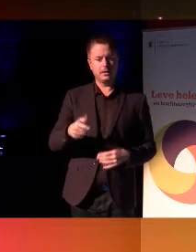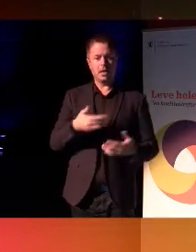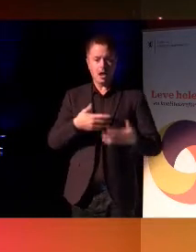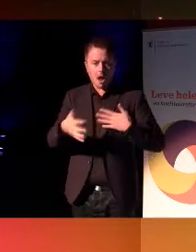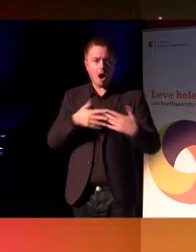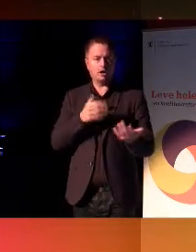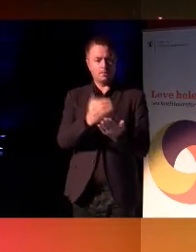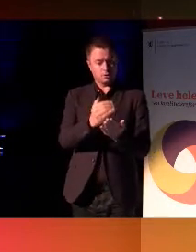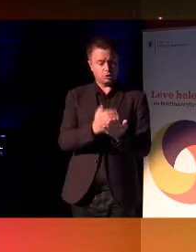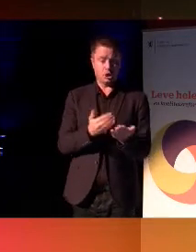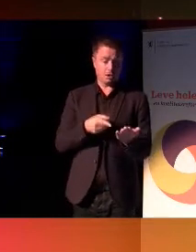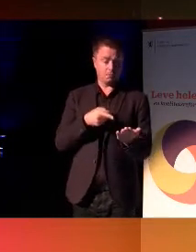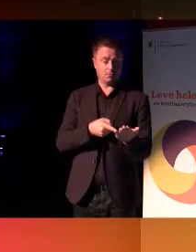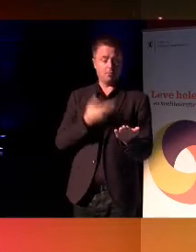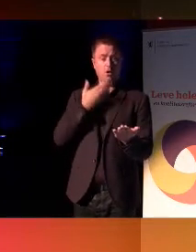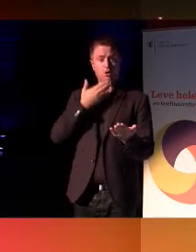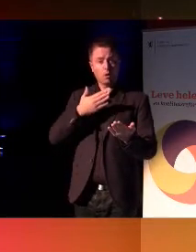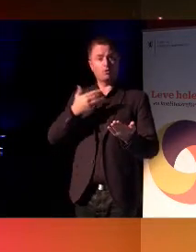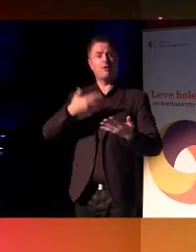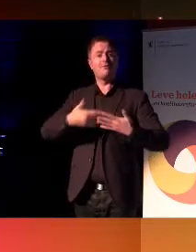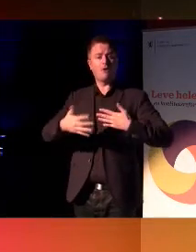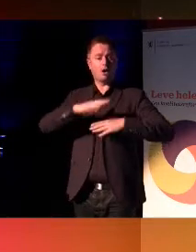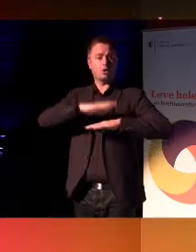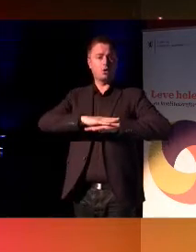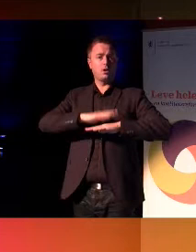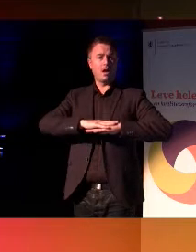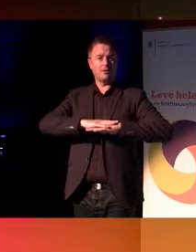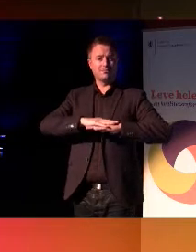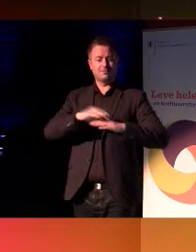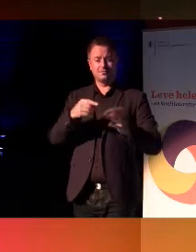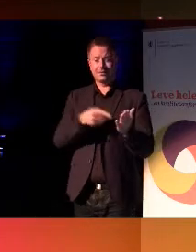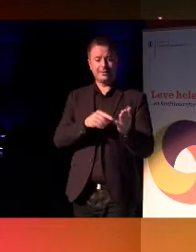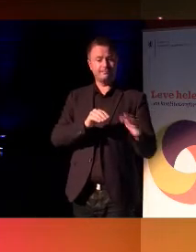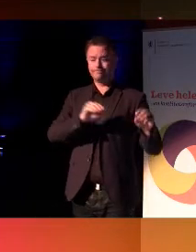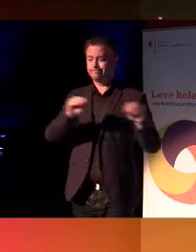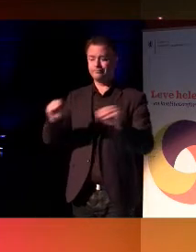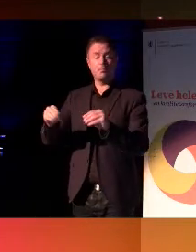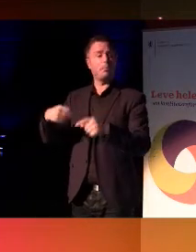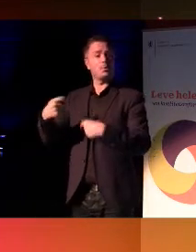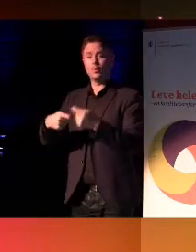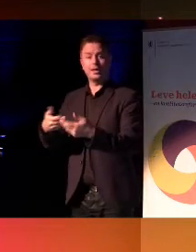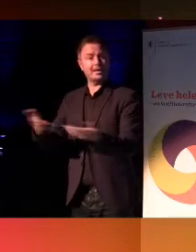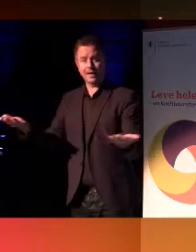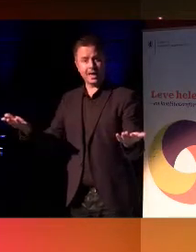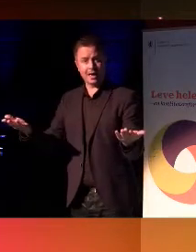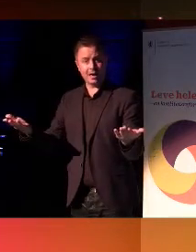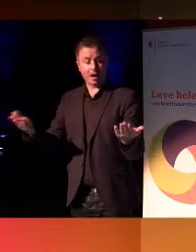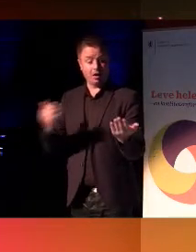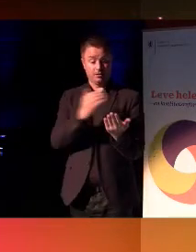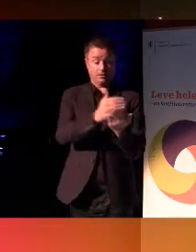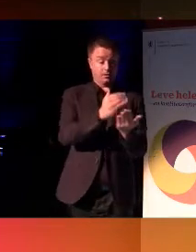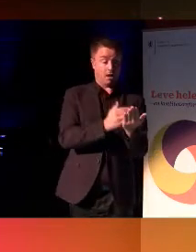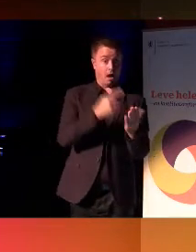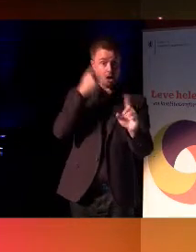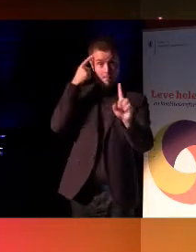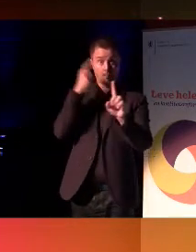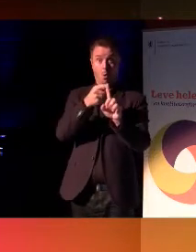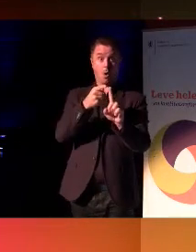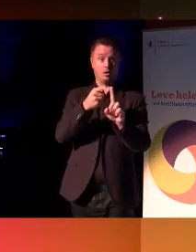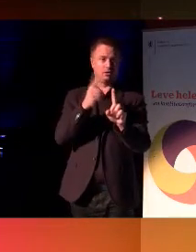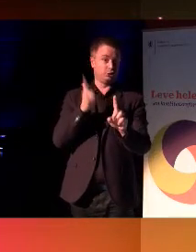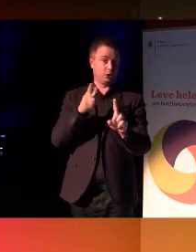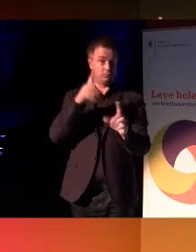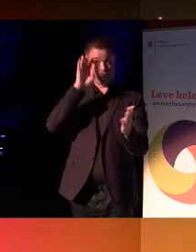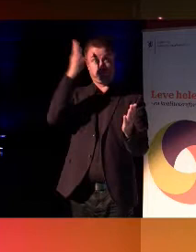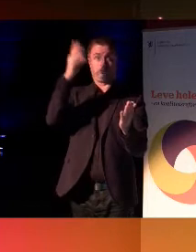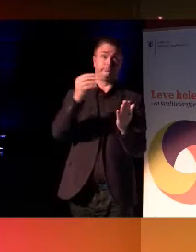godt grunnlag, men de tas ikke I bruk. Og prosedyrenes hensikt jo ikke for å ha en prosedyr I seg selv, men nettopp for å